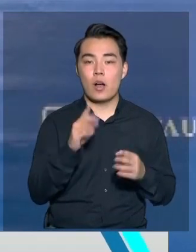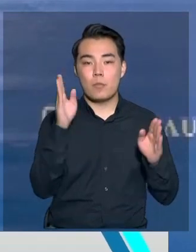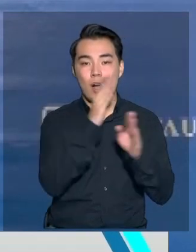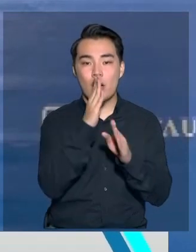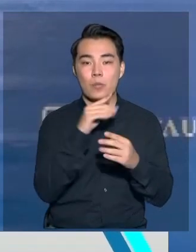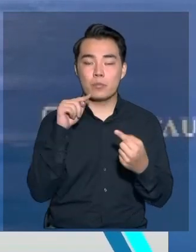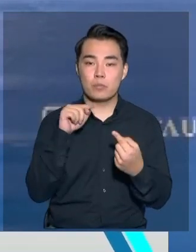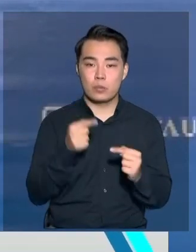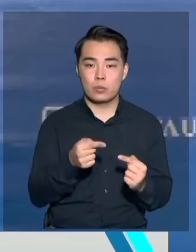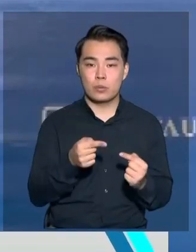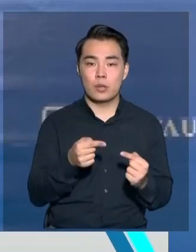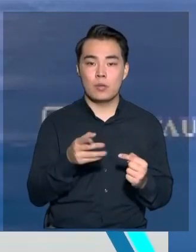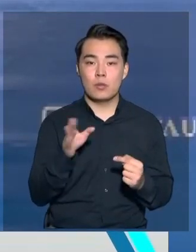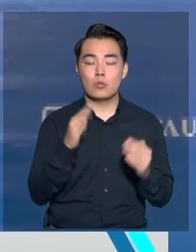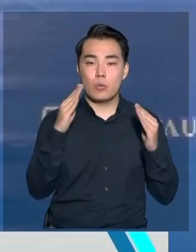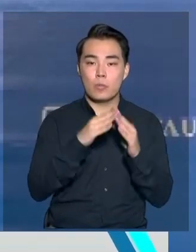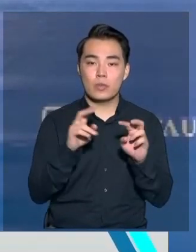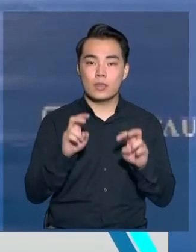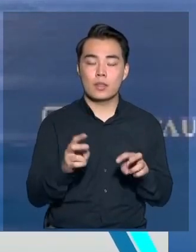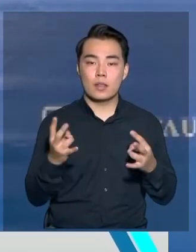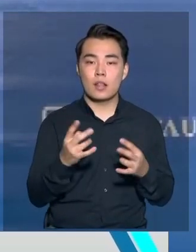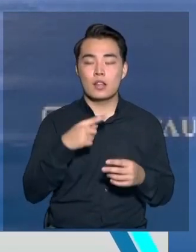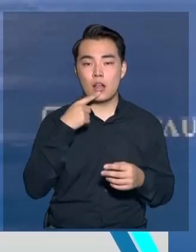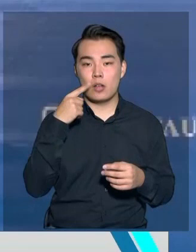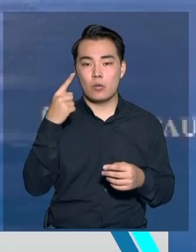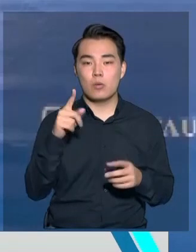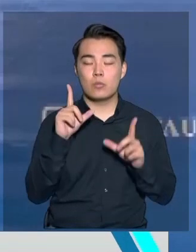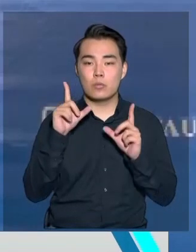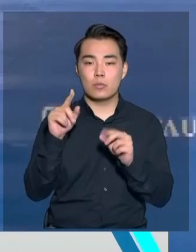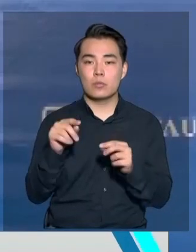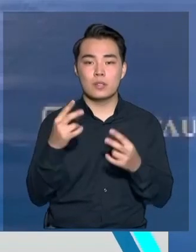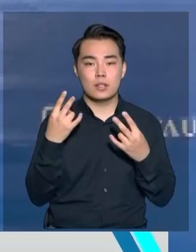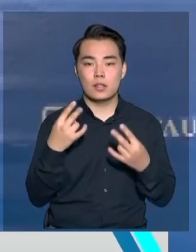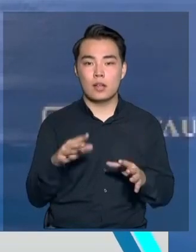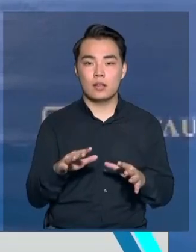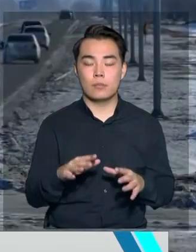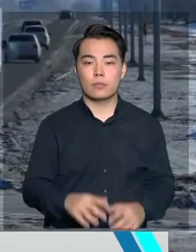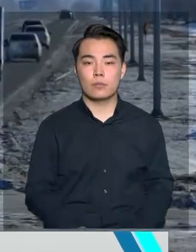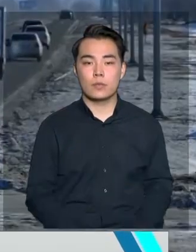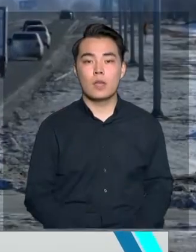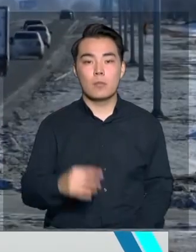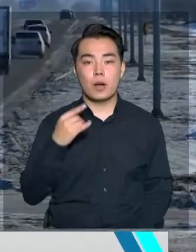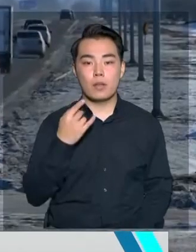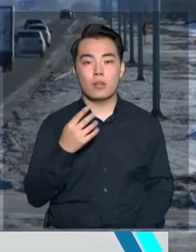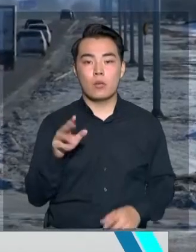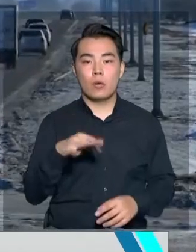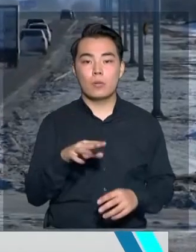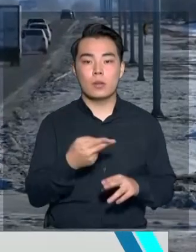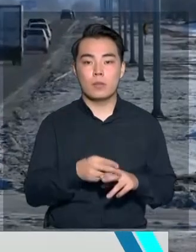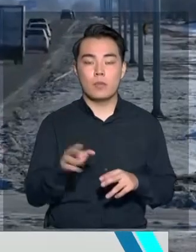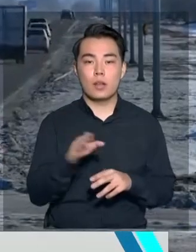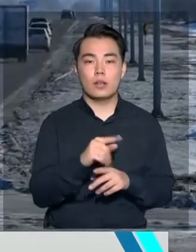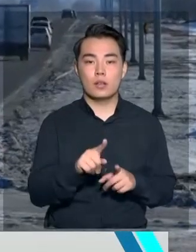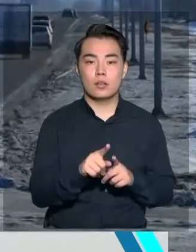нашарлаған жағдайда үйде болыңыздар, алыс сапарларға шықпауларыңызды сұраймыз. Павлодар облысында да күн райы